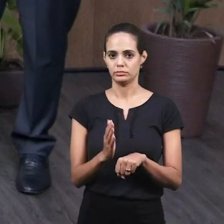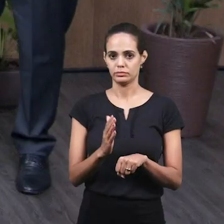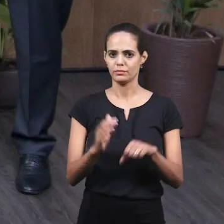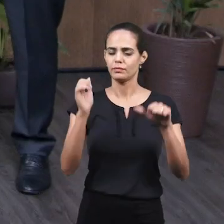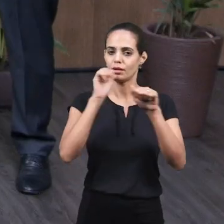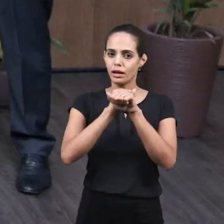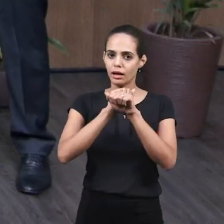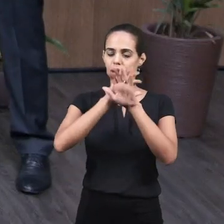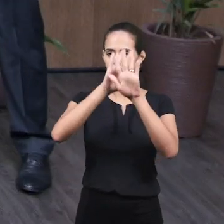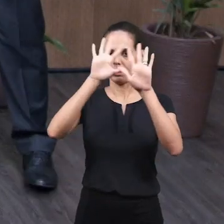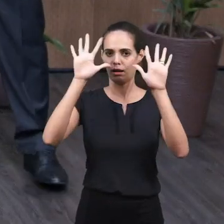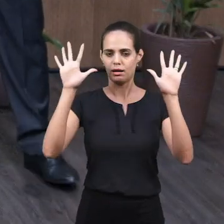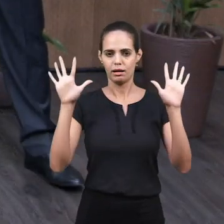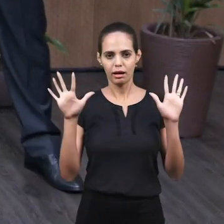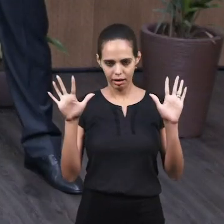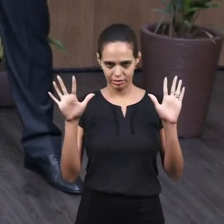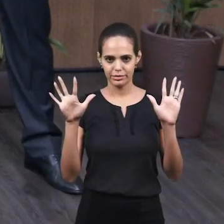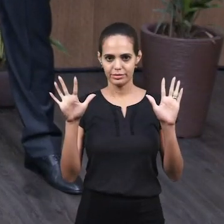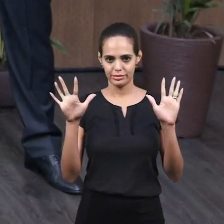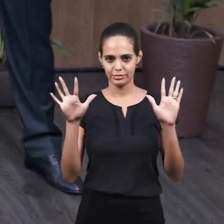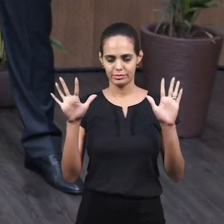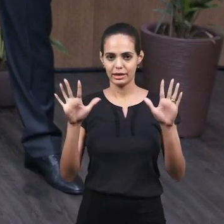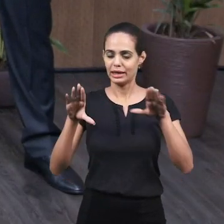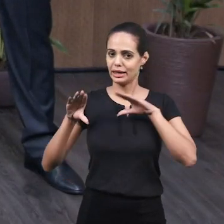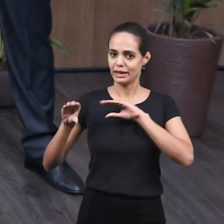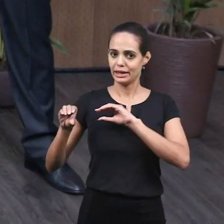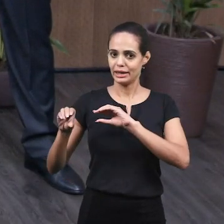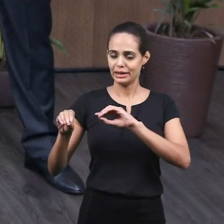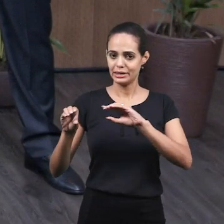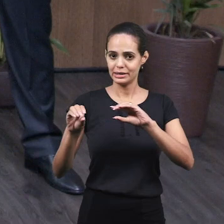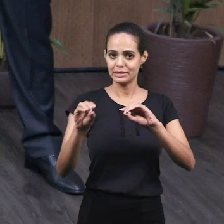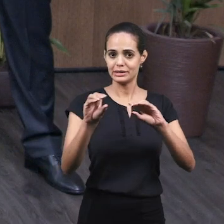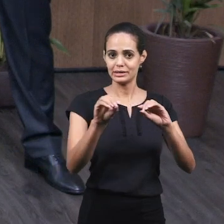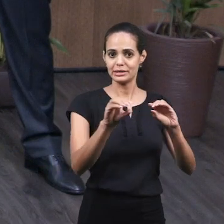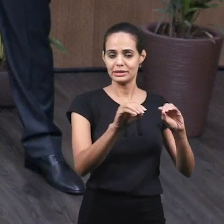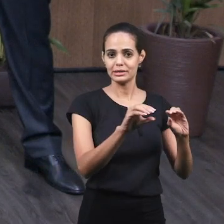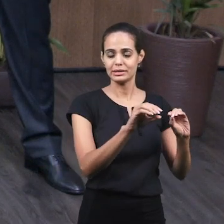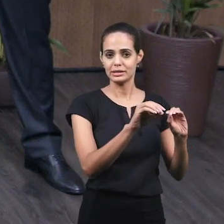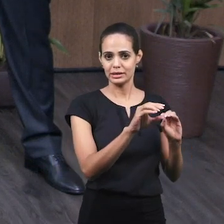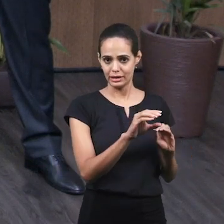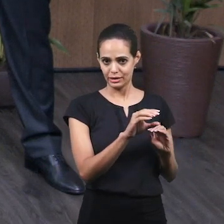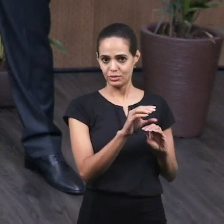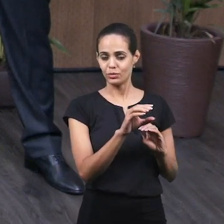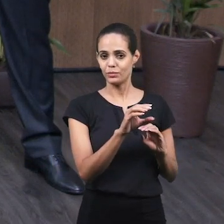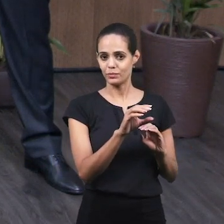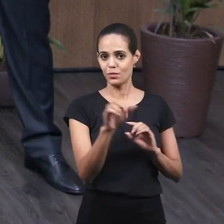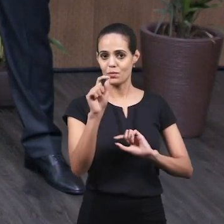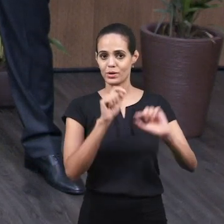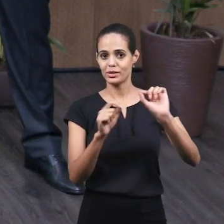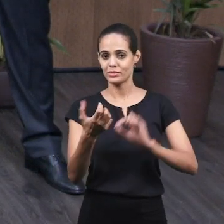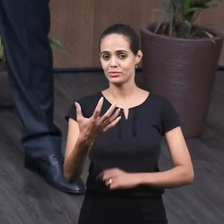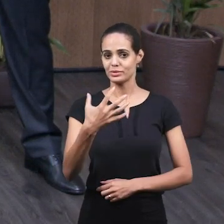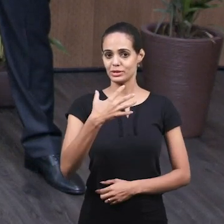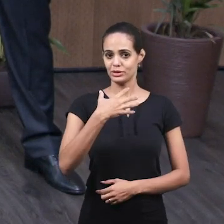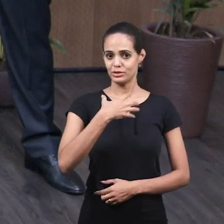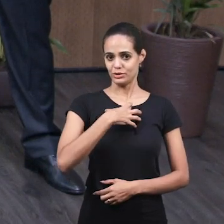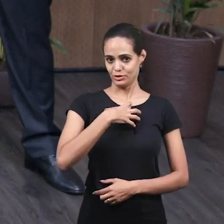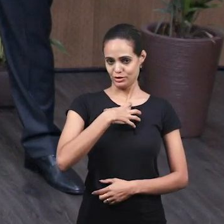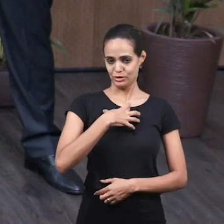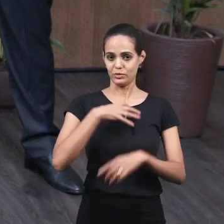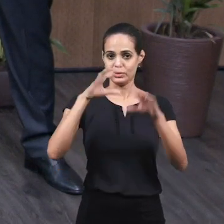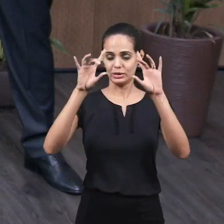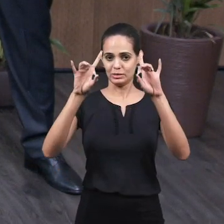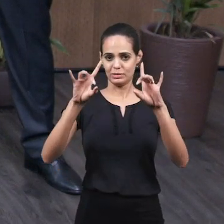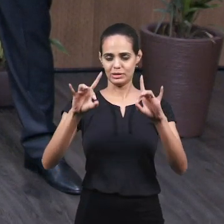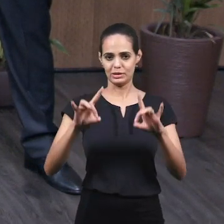Bien évidemment, une fois que ce sont des enseignements avec un caractère spécial pour